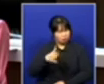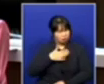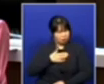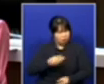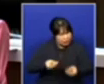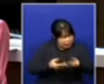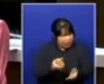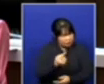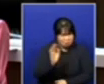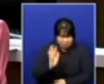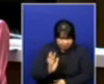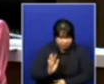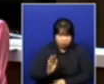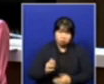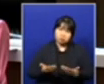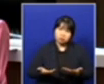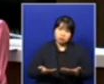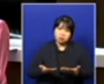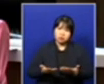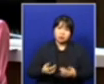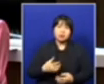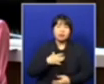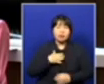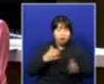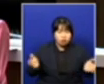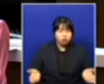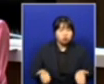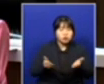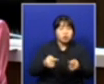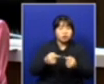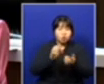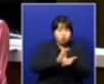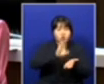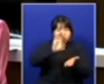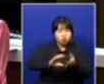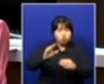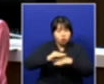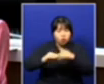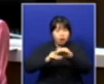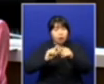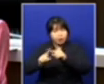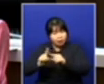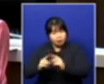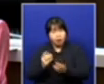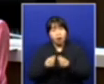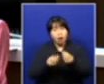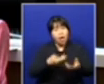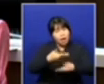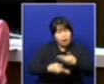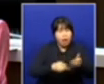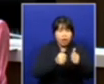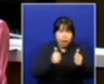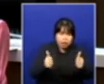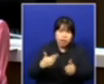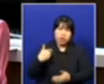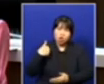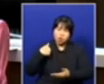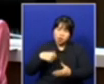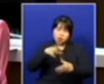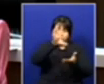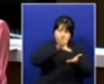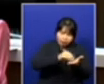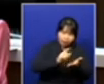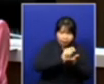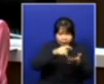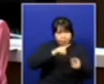ไหนล่ะจิรายุกำลังจะส่งเสริมการลงทุนในโครงการต่างๆให้มีการค้าขายเดี๋ยวจะแจกชิมช็อปใช้เดี๋ยวโครงการนั้